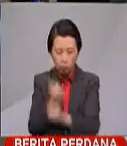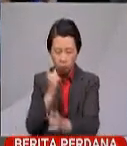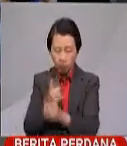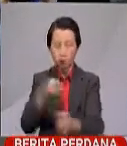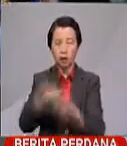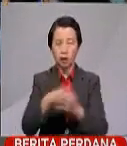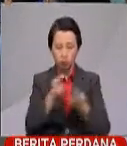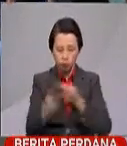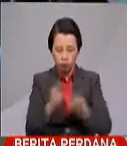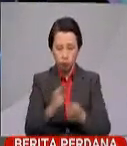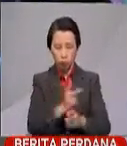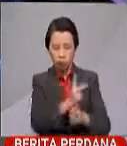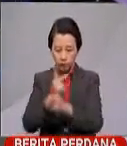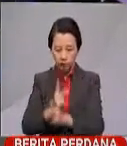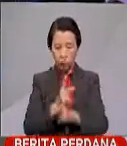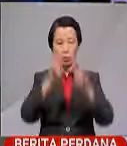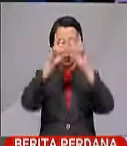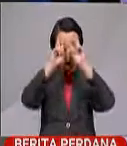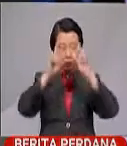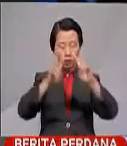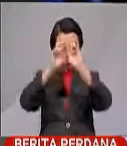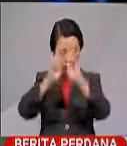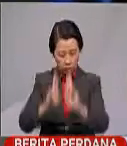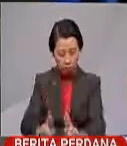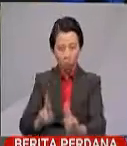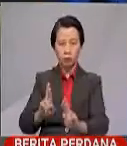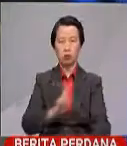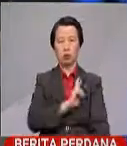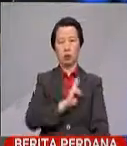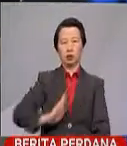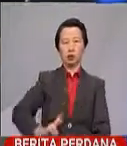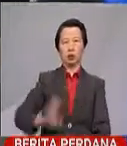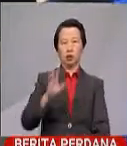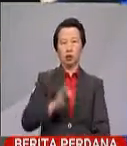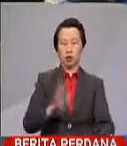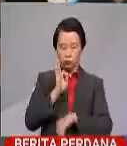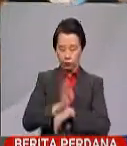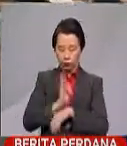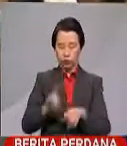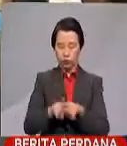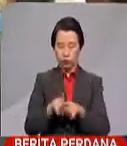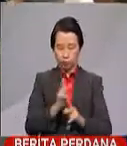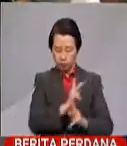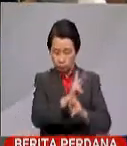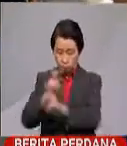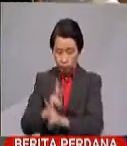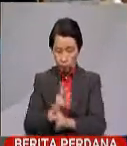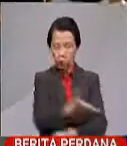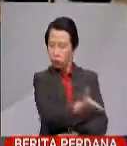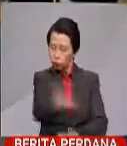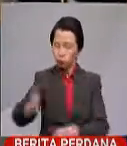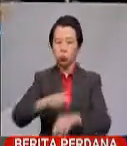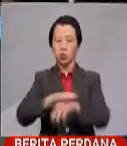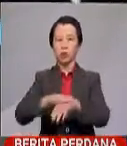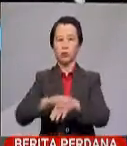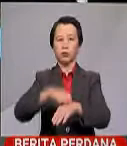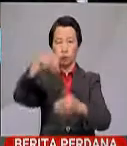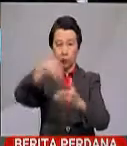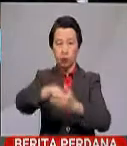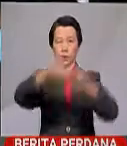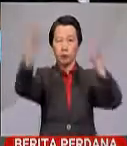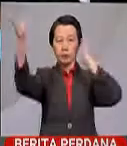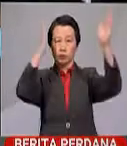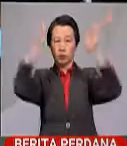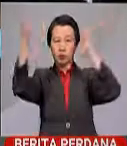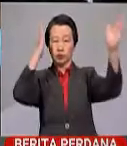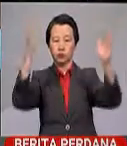dalam usaha menjaga kehormatan institusi diraja yang berfungsi sebagai pelindung kepada semua kaum di negara ini.